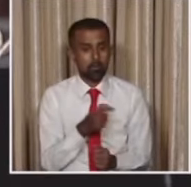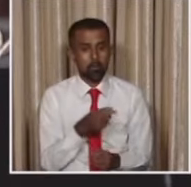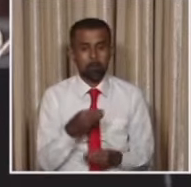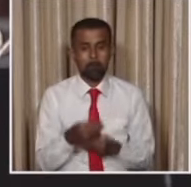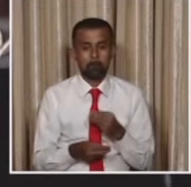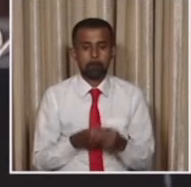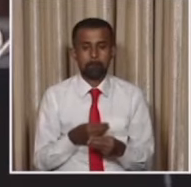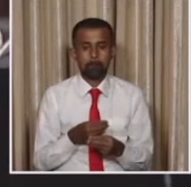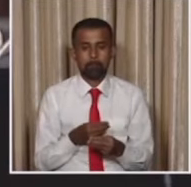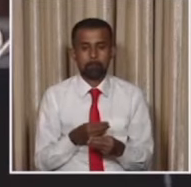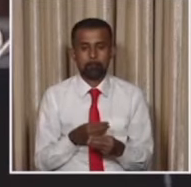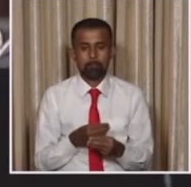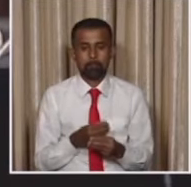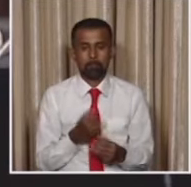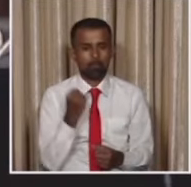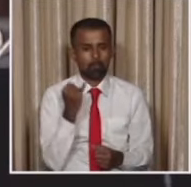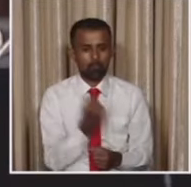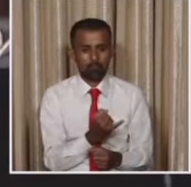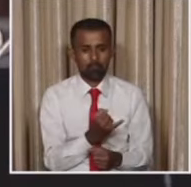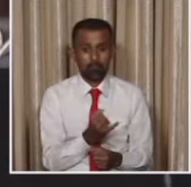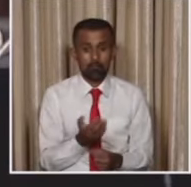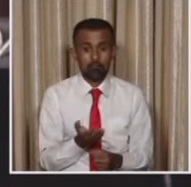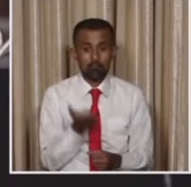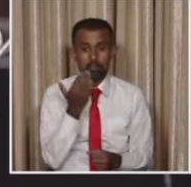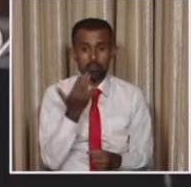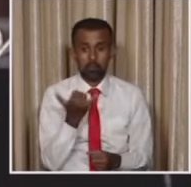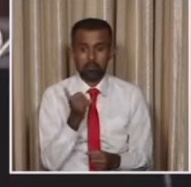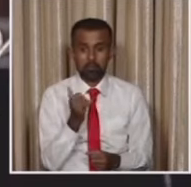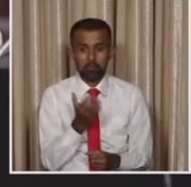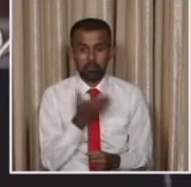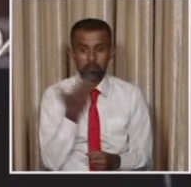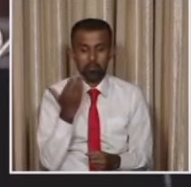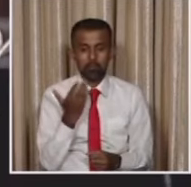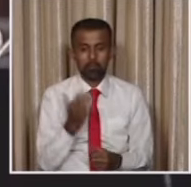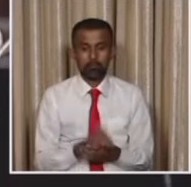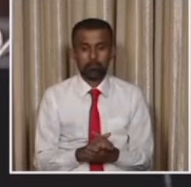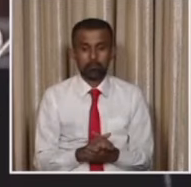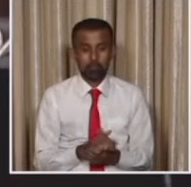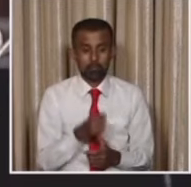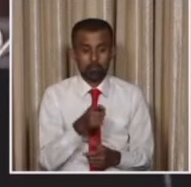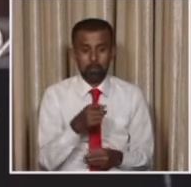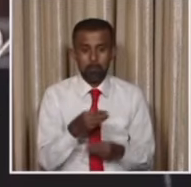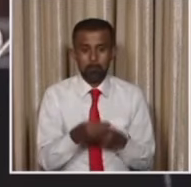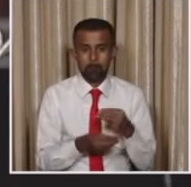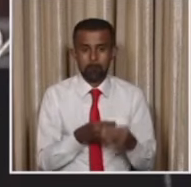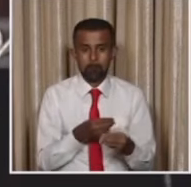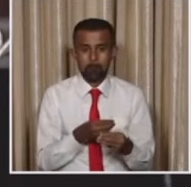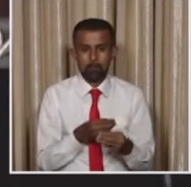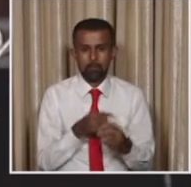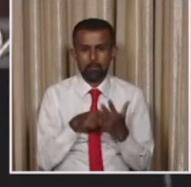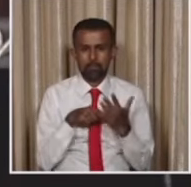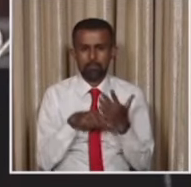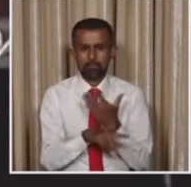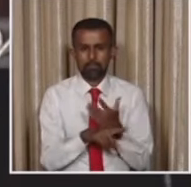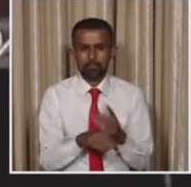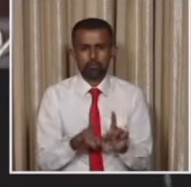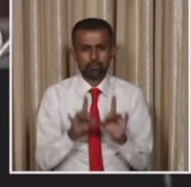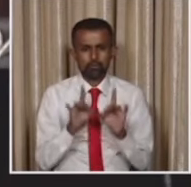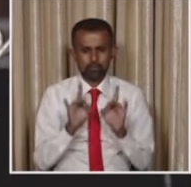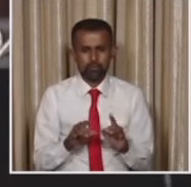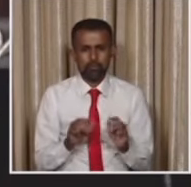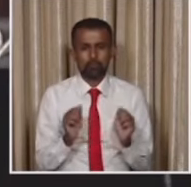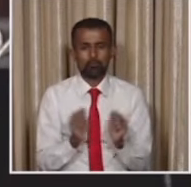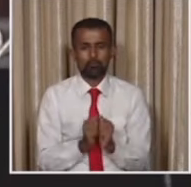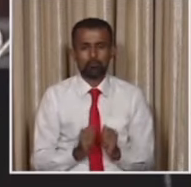සමාගමේ තමයි දූෂණයක් වීමට වැඩිම ඉඩ තියෙන සමාගම. එනිසා මේ ආයතනය විනිවිදභාවයෙන් කටයුතු කරන